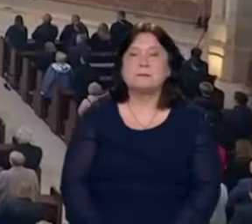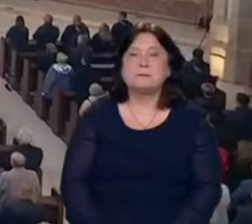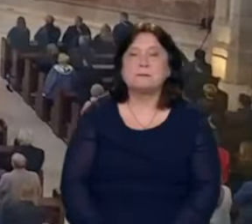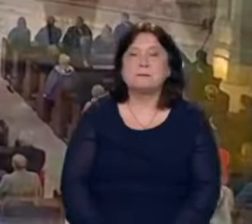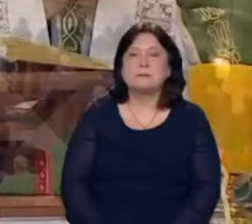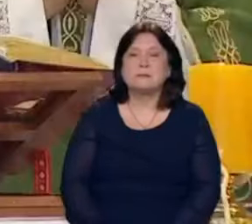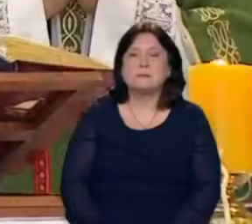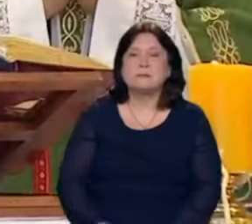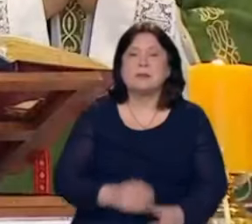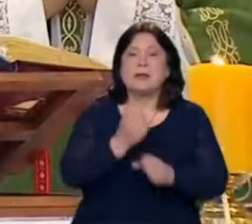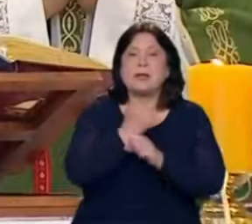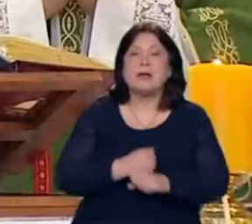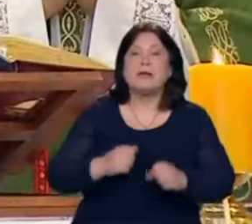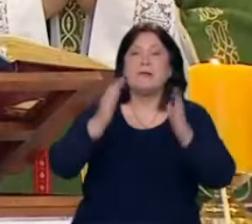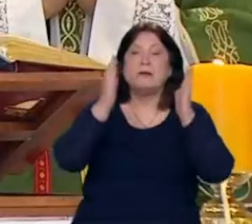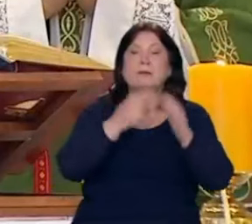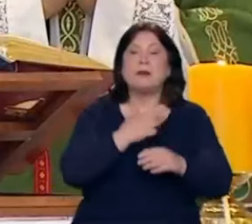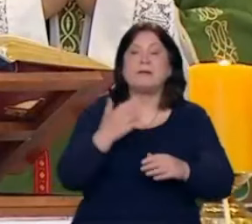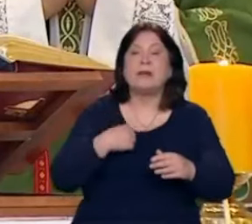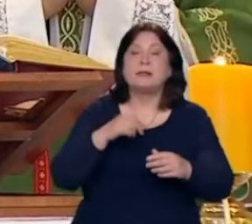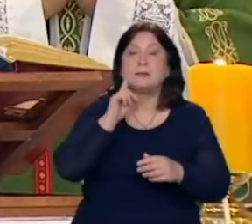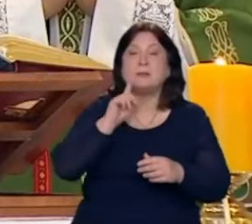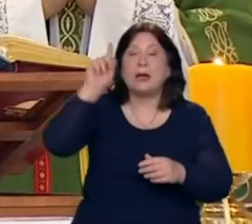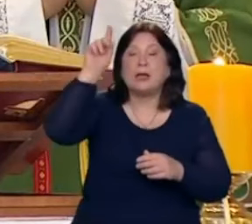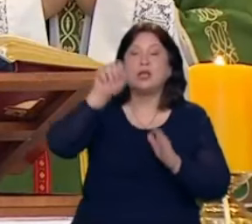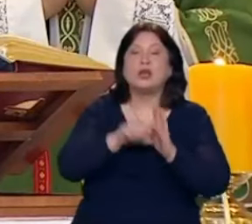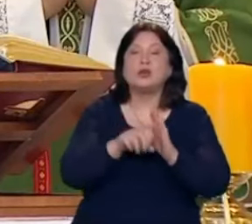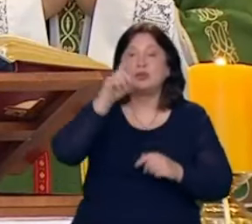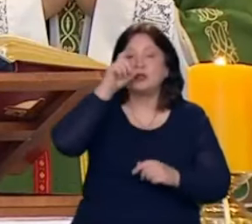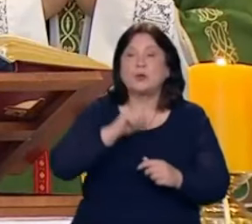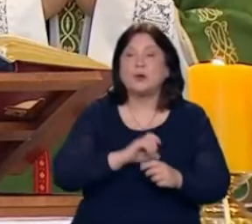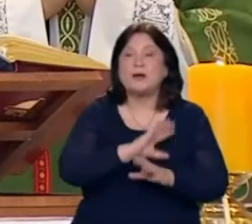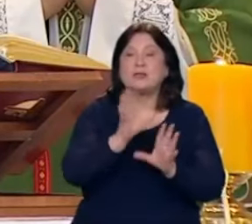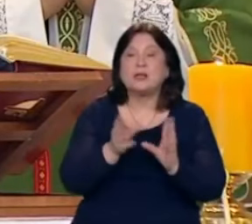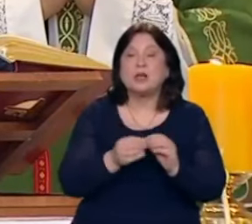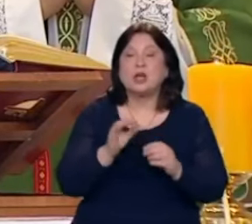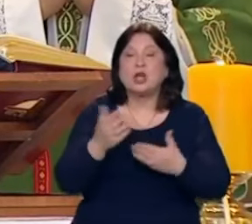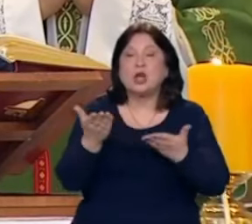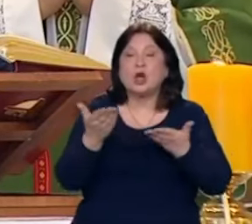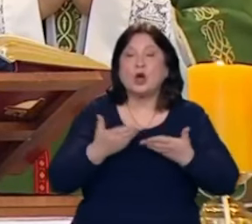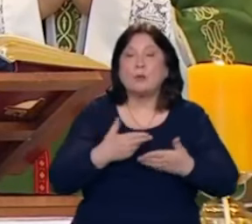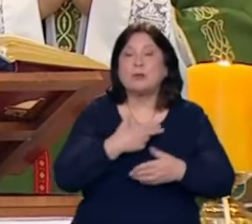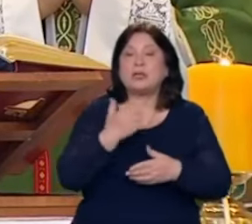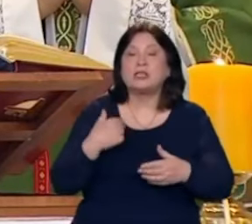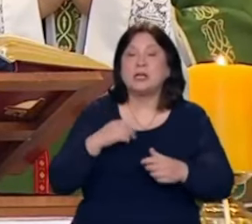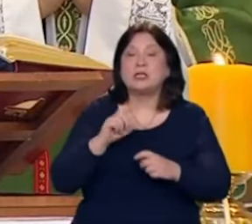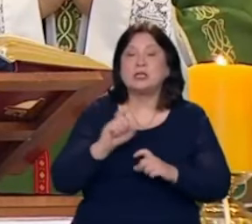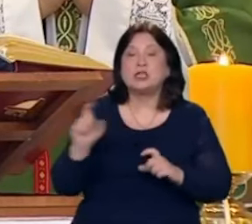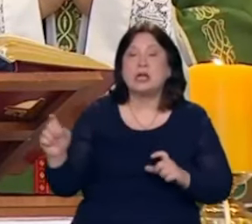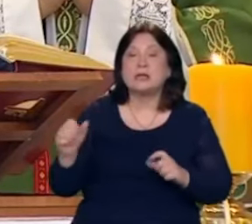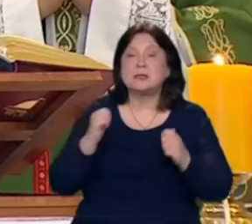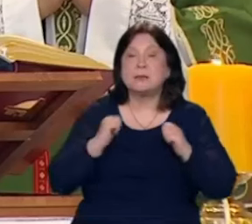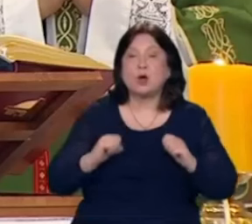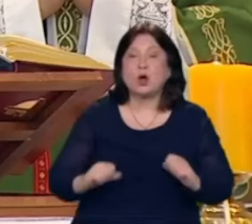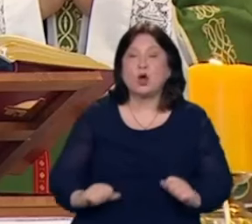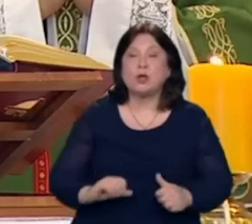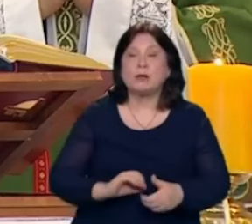złego wybaw nas Panie zła wszelkiego I obdarz Nasze Czasy